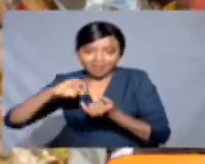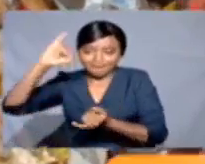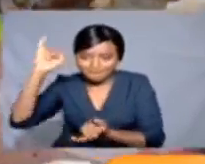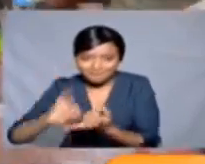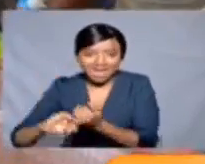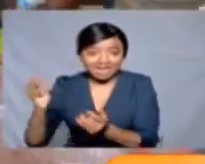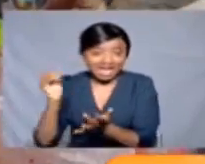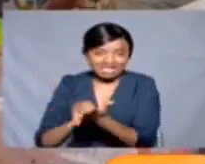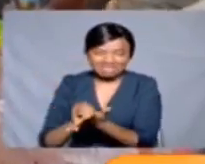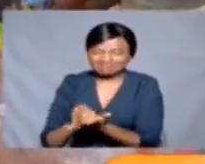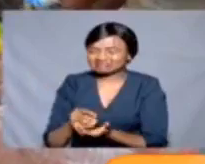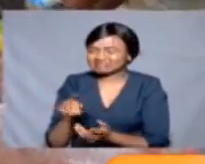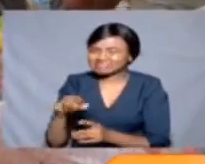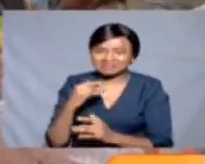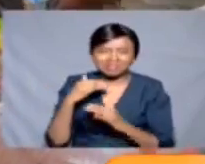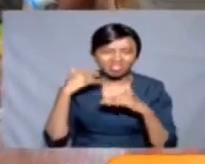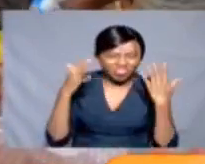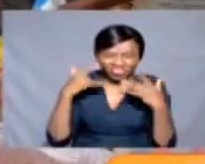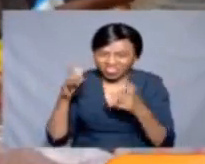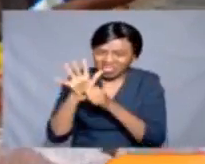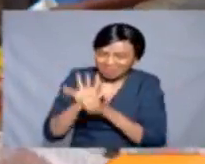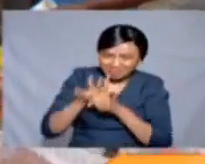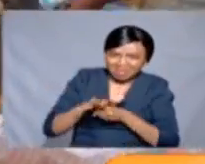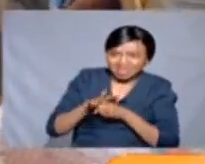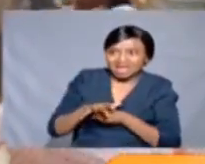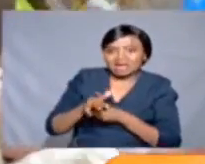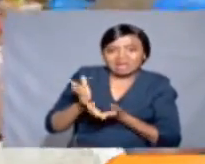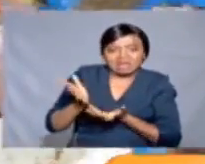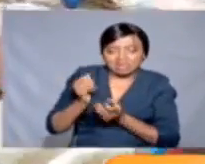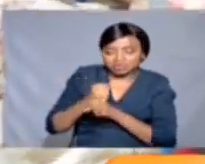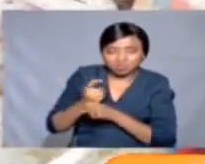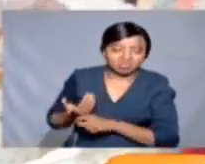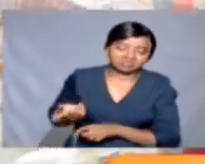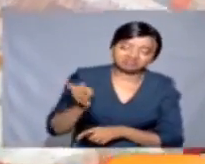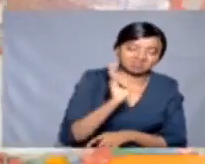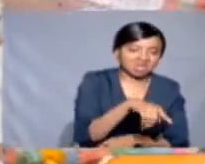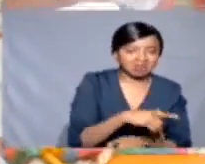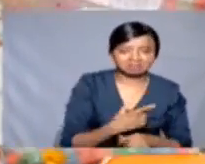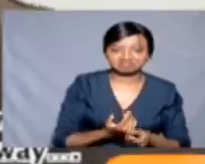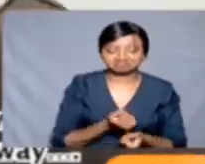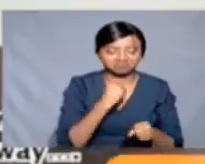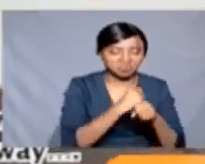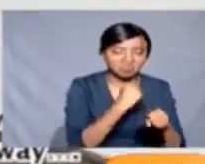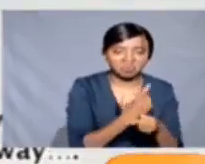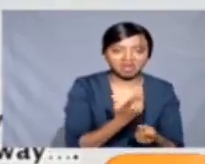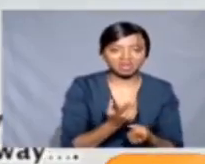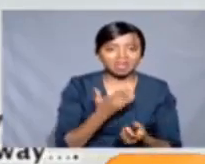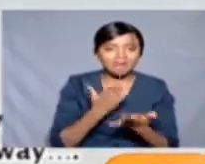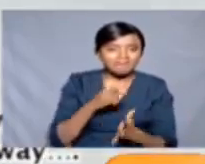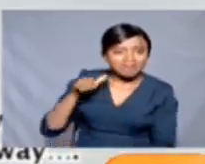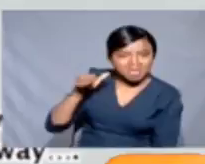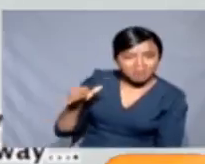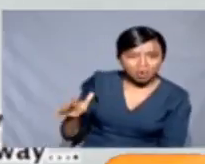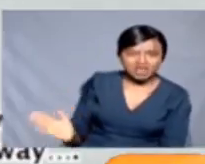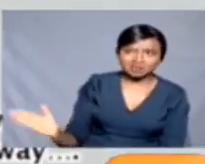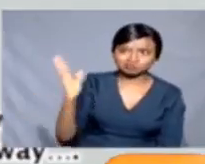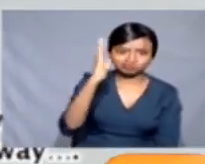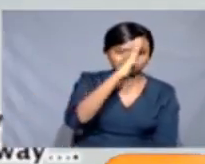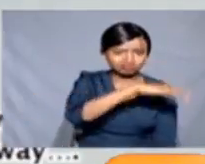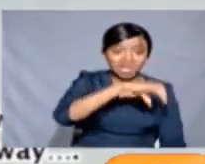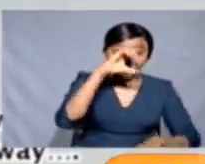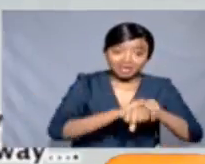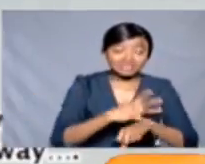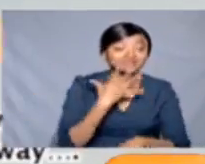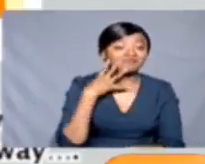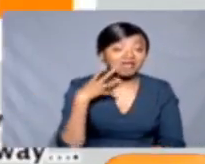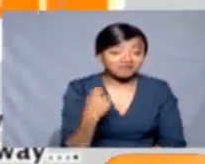their home and into the dam site. Tegemea bidii yako, unaweza ukakuja mapema, kutoka na shilingi zako 500. Naweza